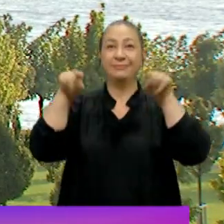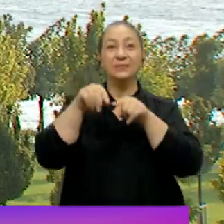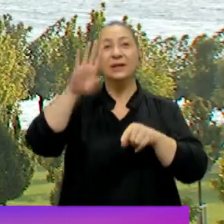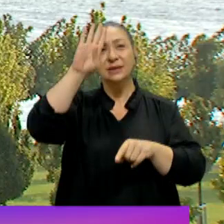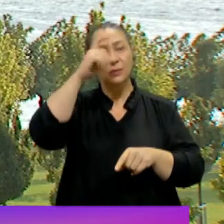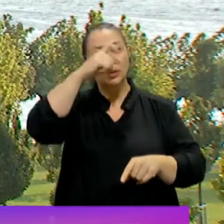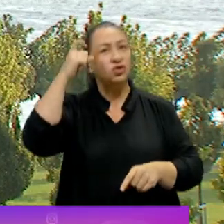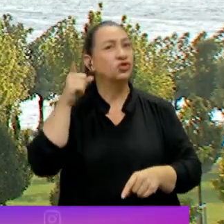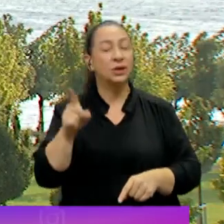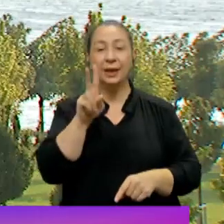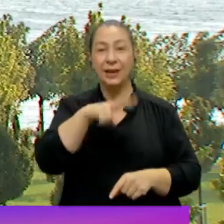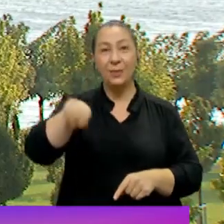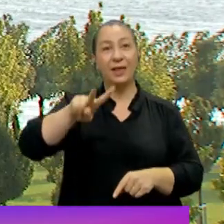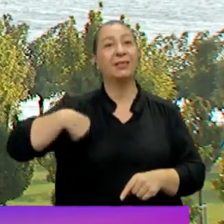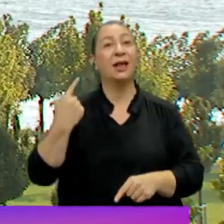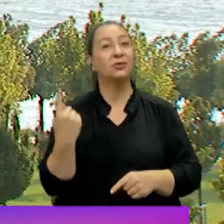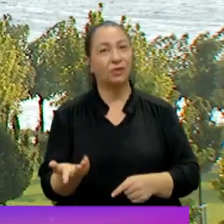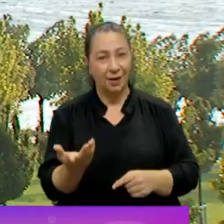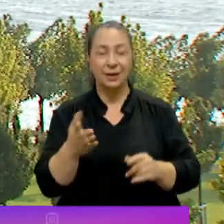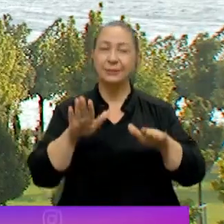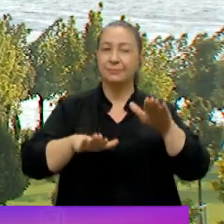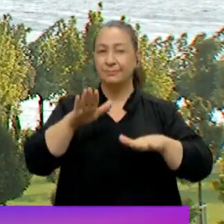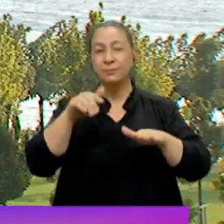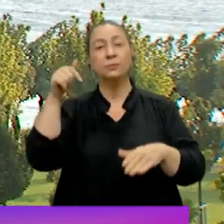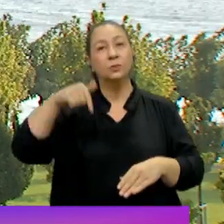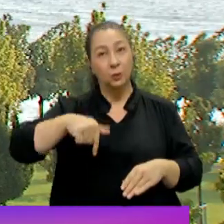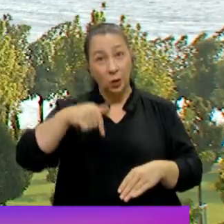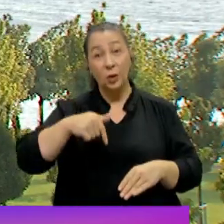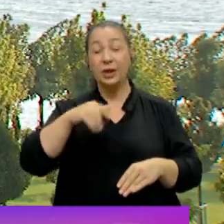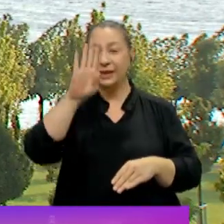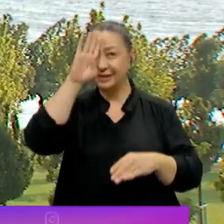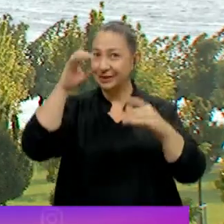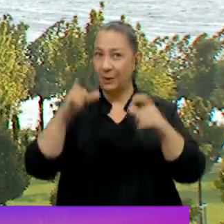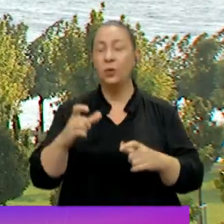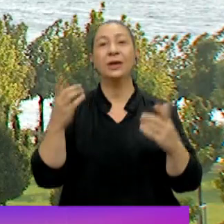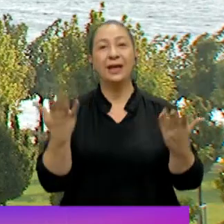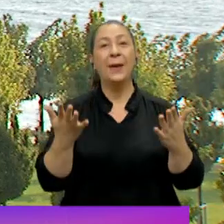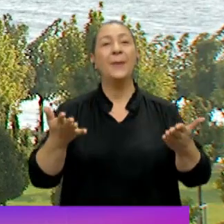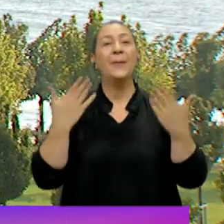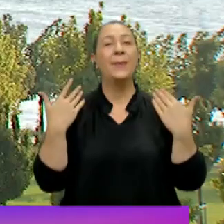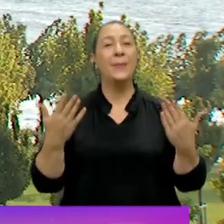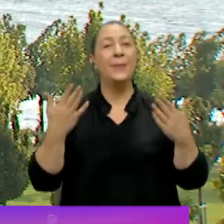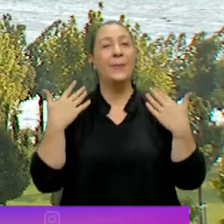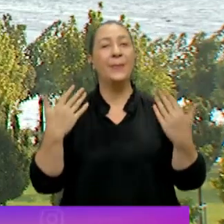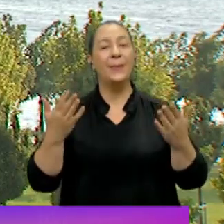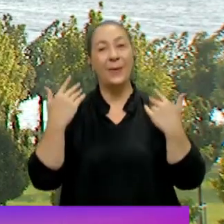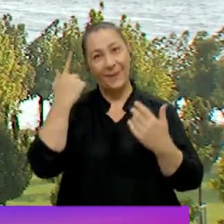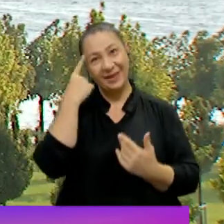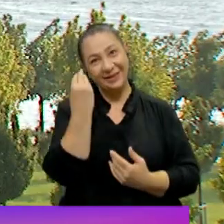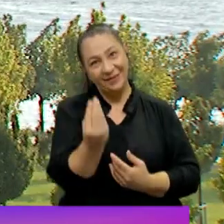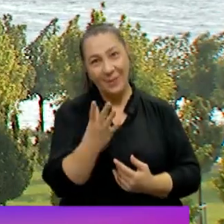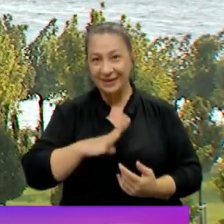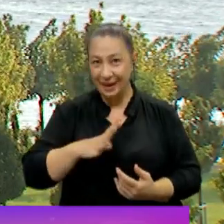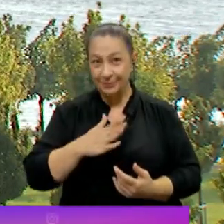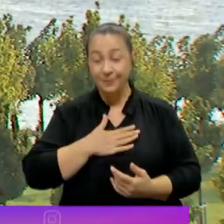hava sıcaklığı 27 derece dolayları olacak. Bugün İstanbul'un da yine esintili olacağı bilgisini